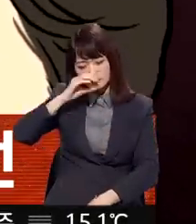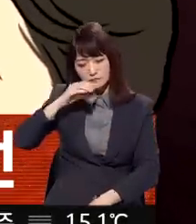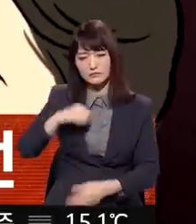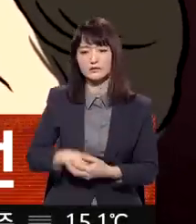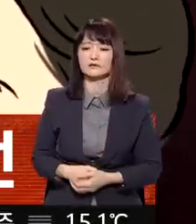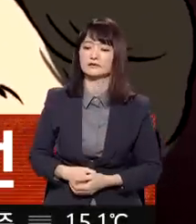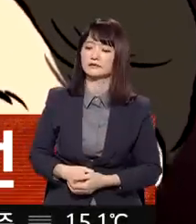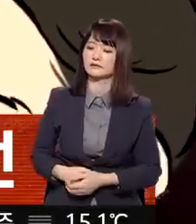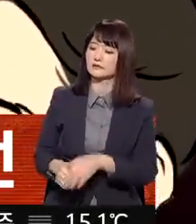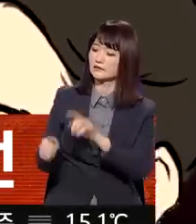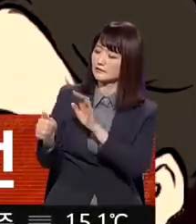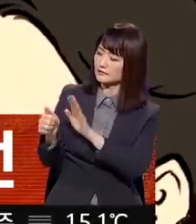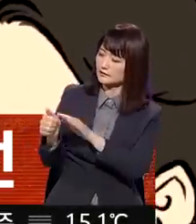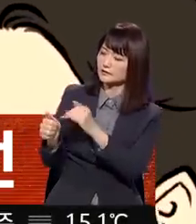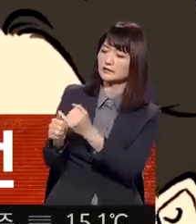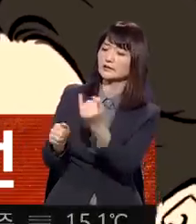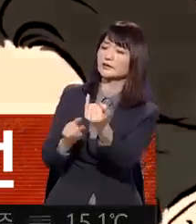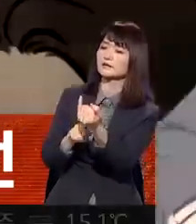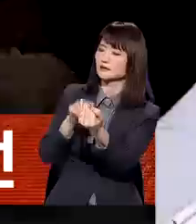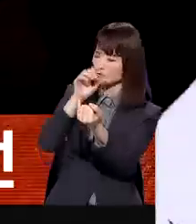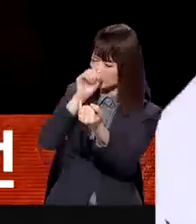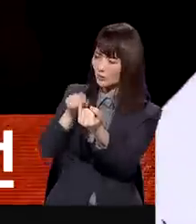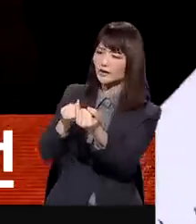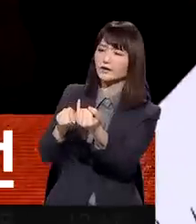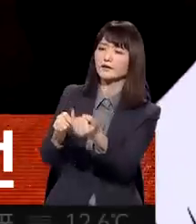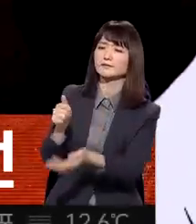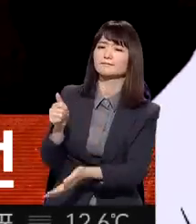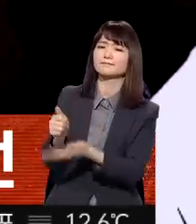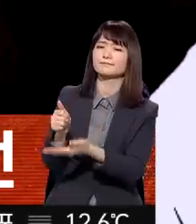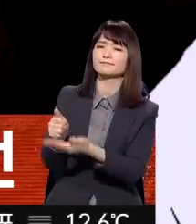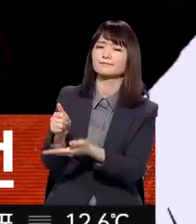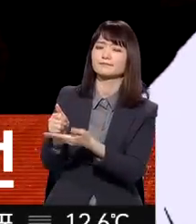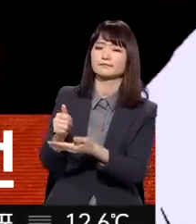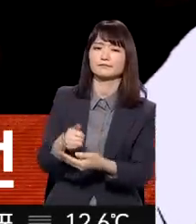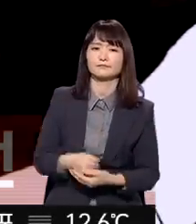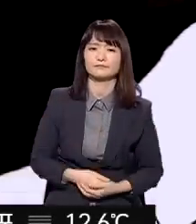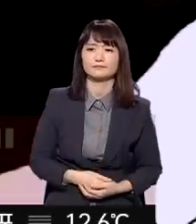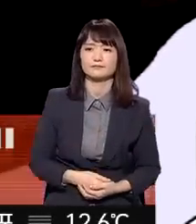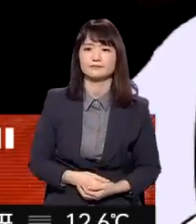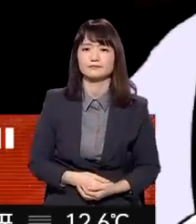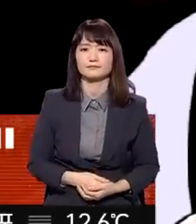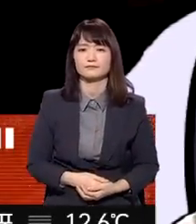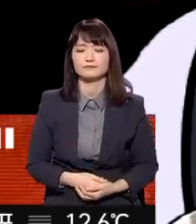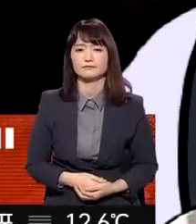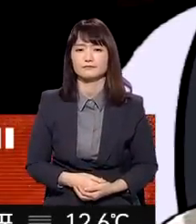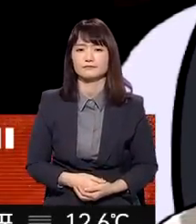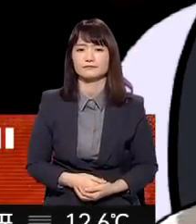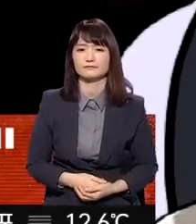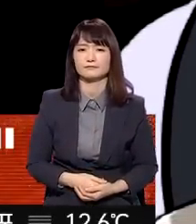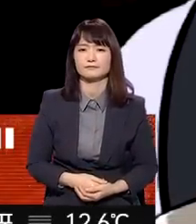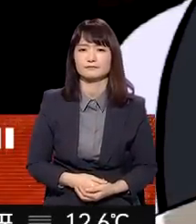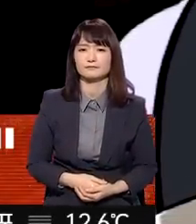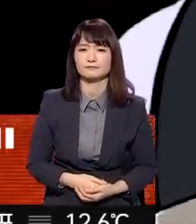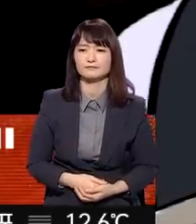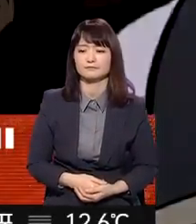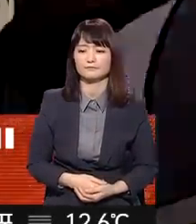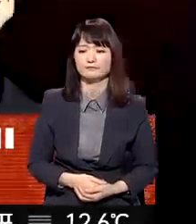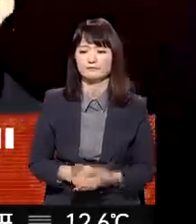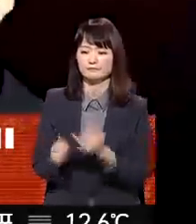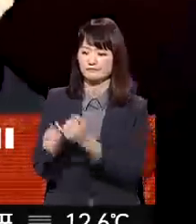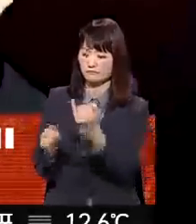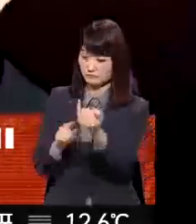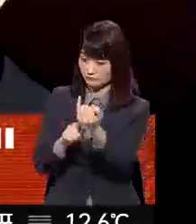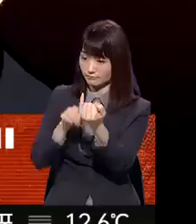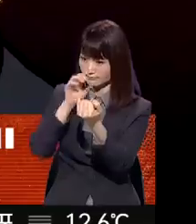아 당신 아내 같은 사람 없어요 라고 칭찬을 일삼았다고 합니다. 그래서 이때는 우리 아내